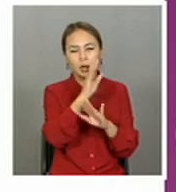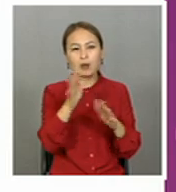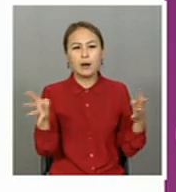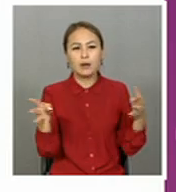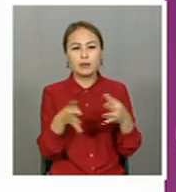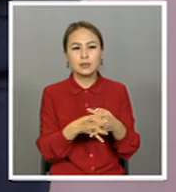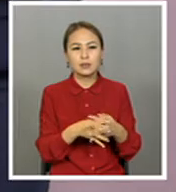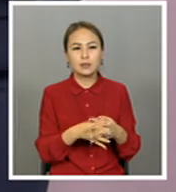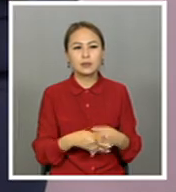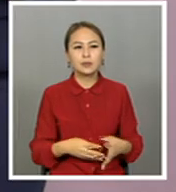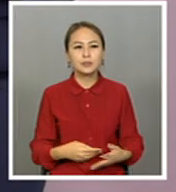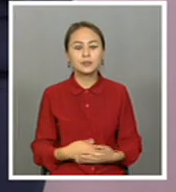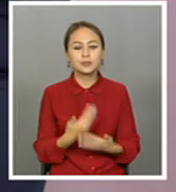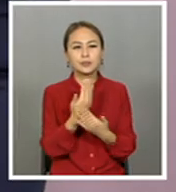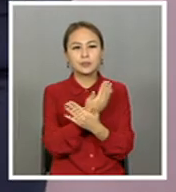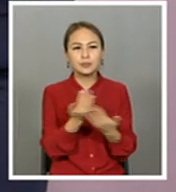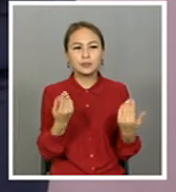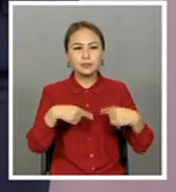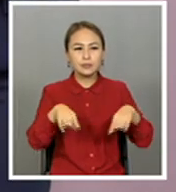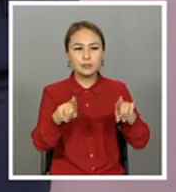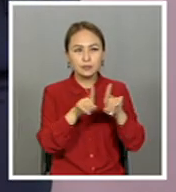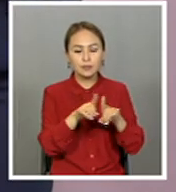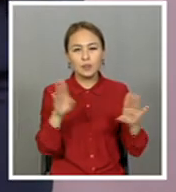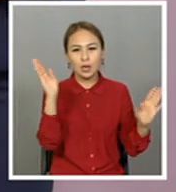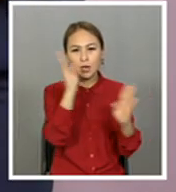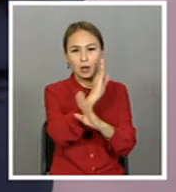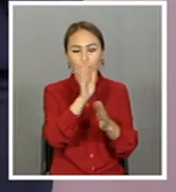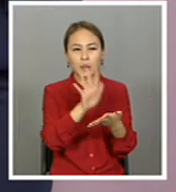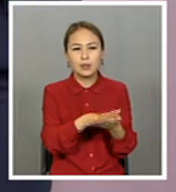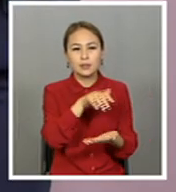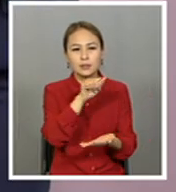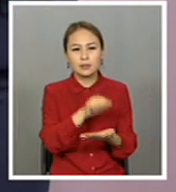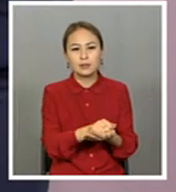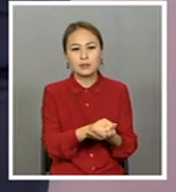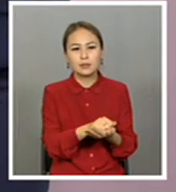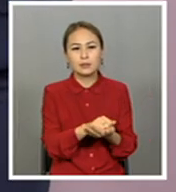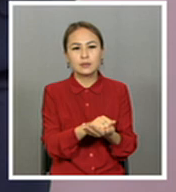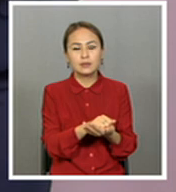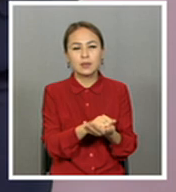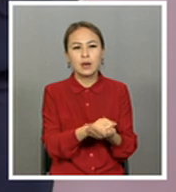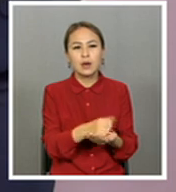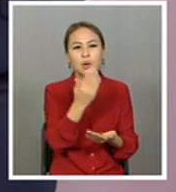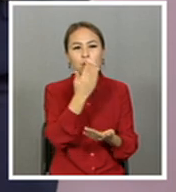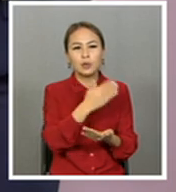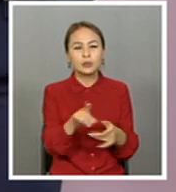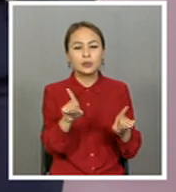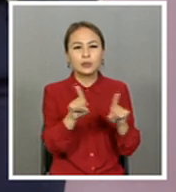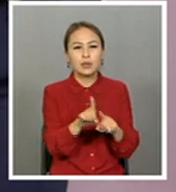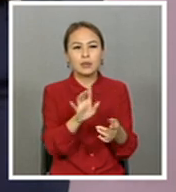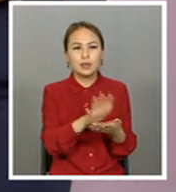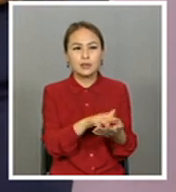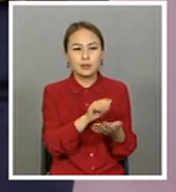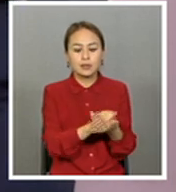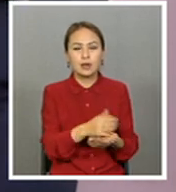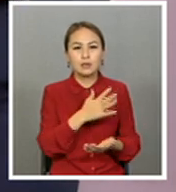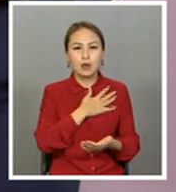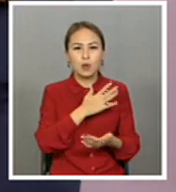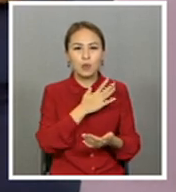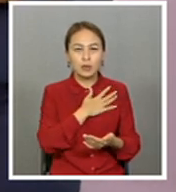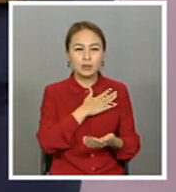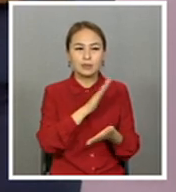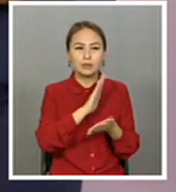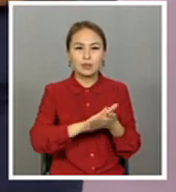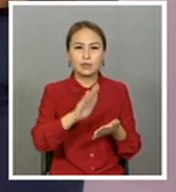араласады. Олар да ауаны ластайды. Осындай ластанған ауаны